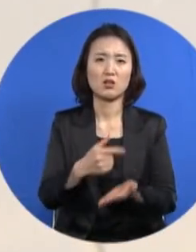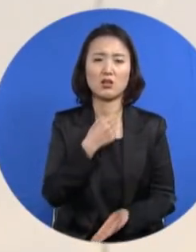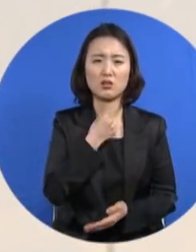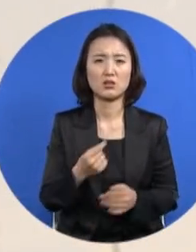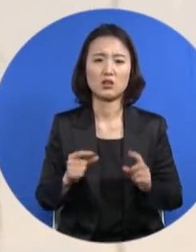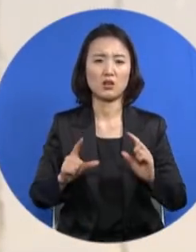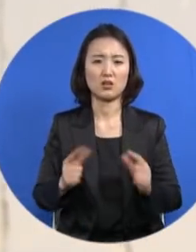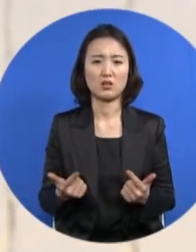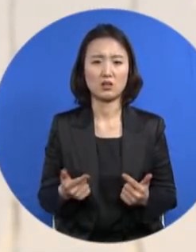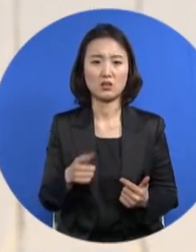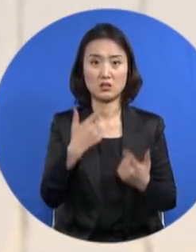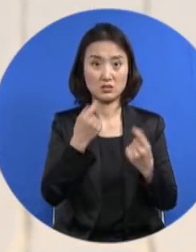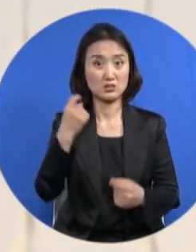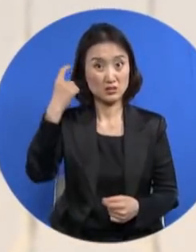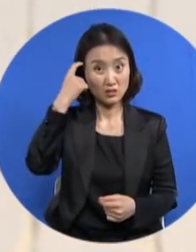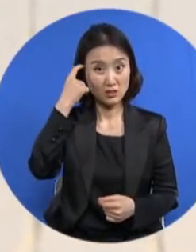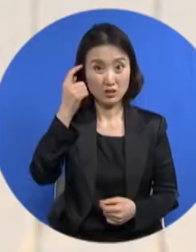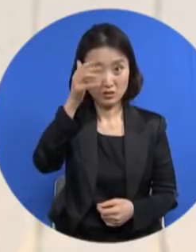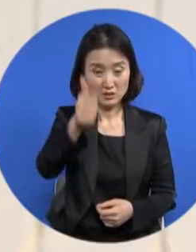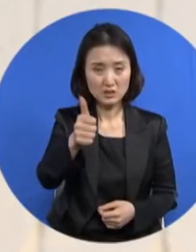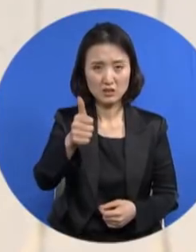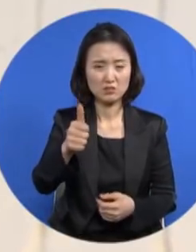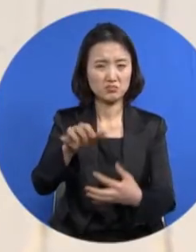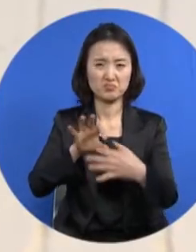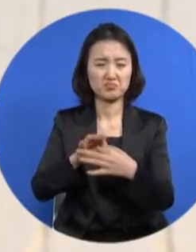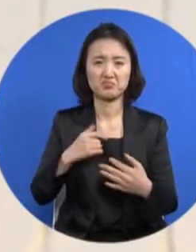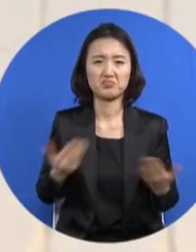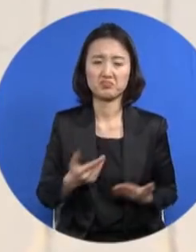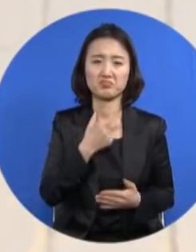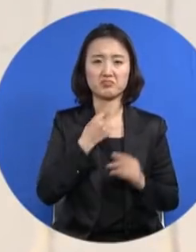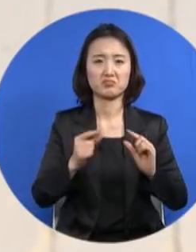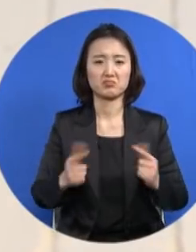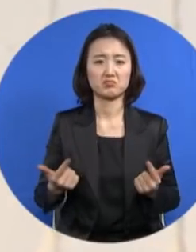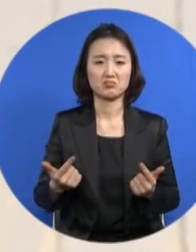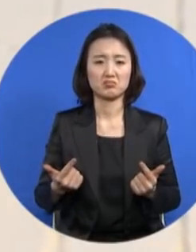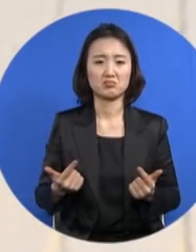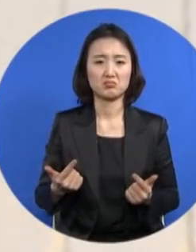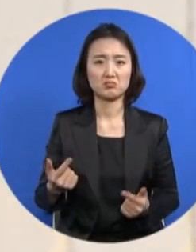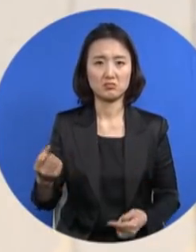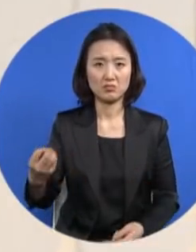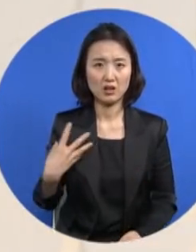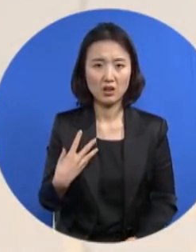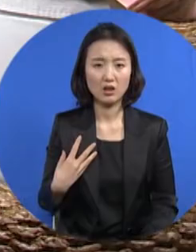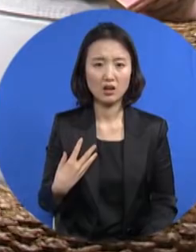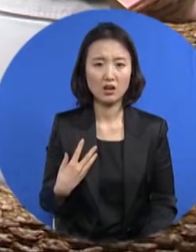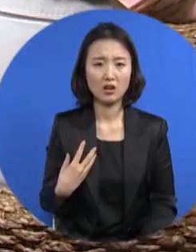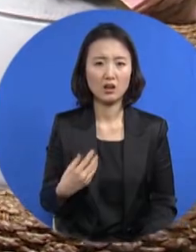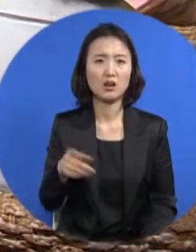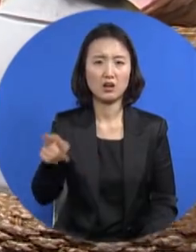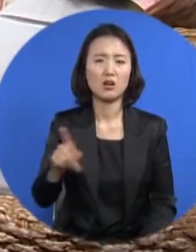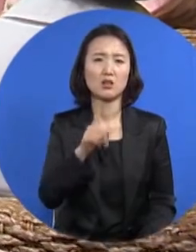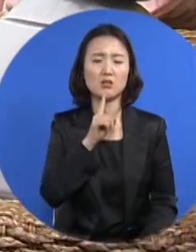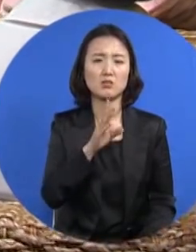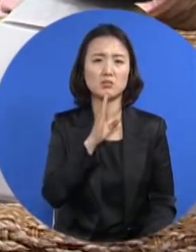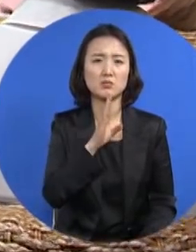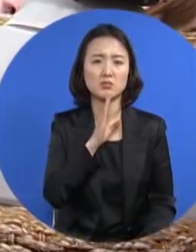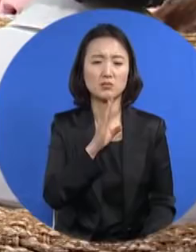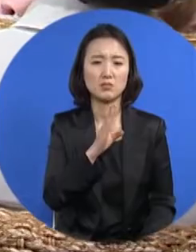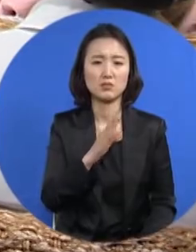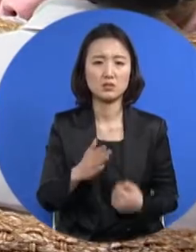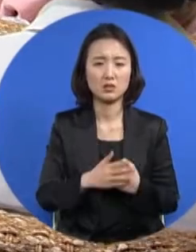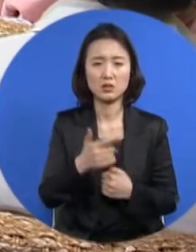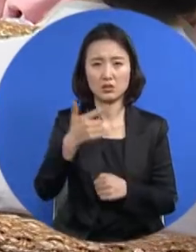이런 사람 회사에 마인드를 가지고 있는 회장 밑에선 일을 할 수 없다는 거예요. 근데 그분이 너무 맞는 말이었던 것 같아요.